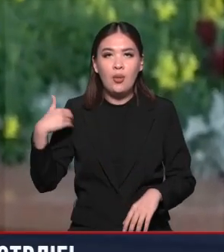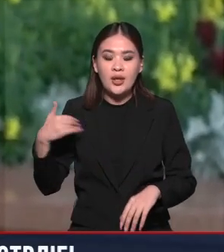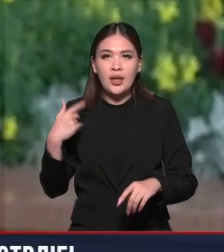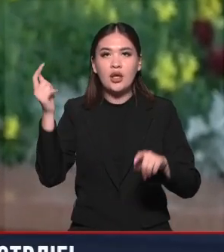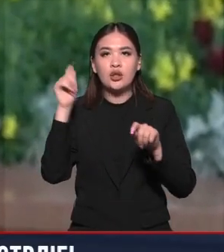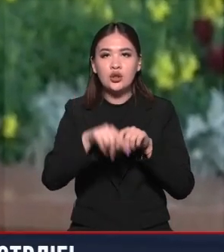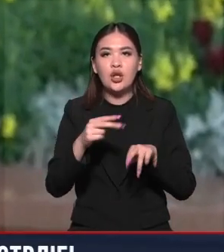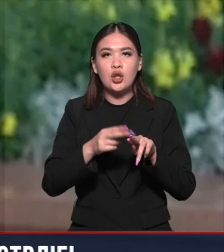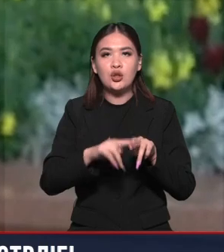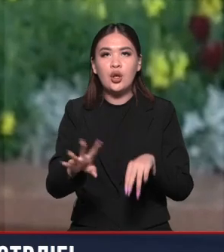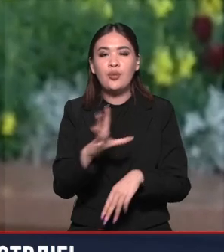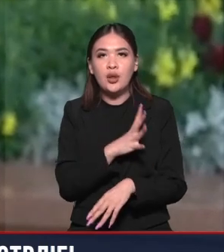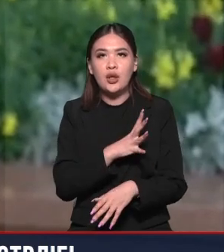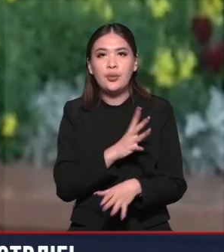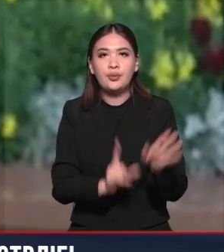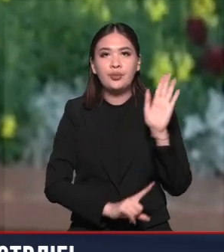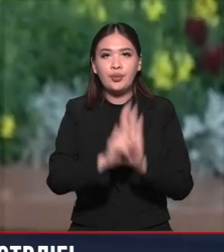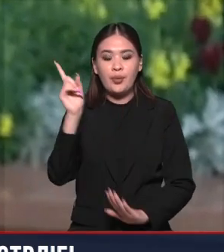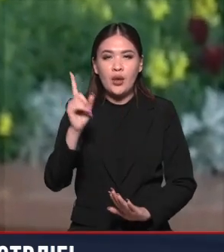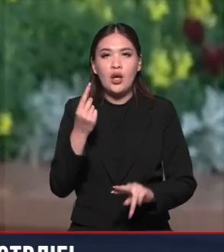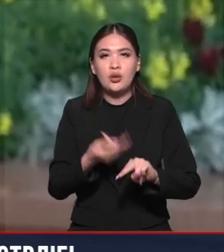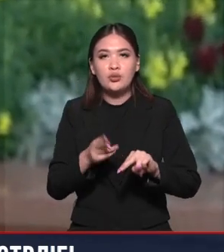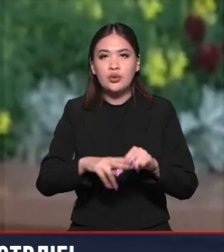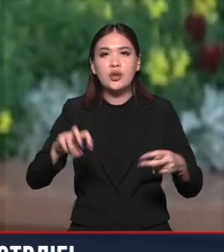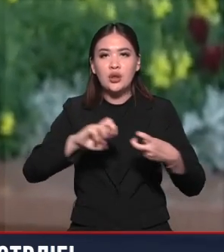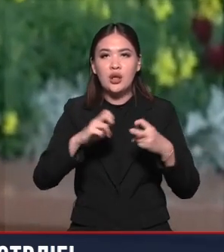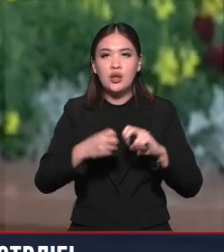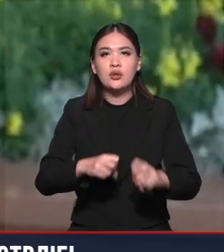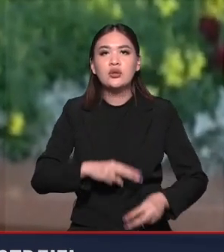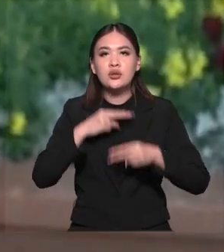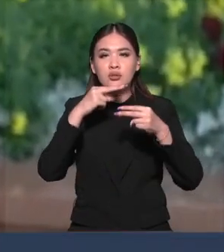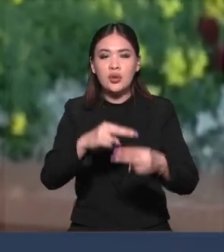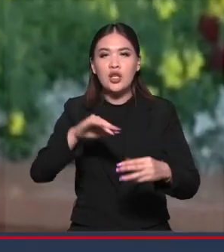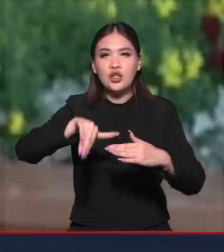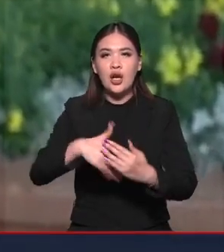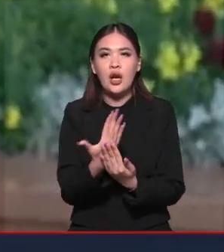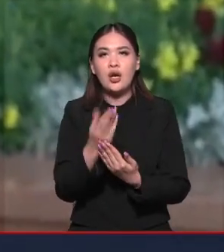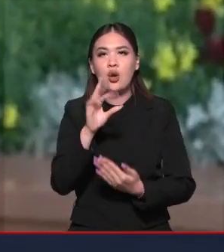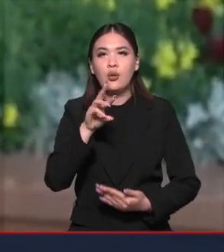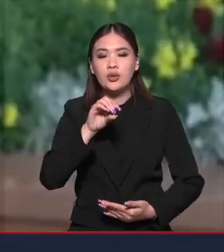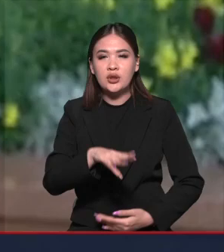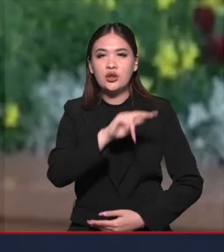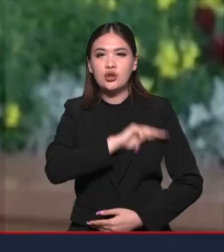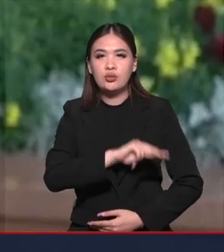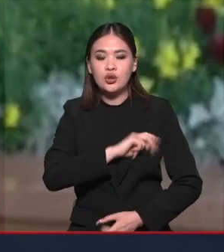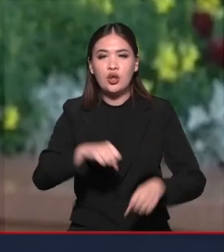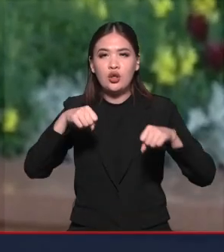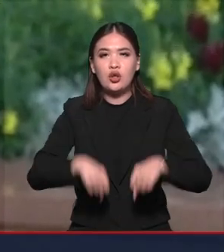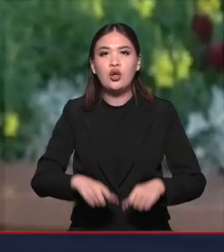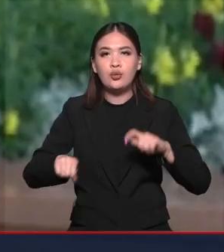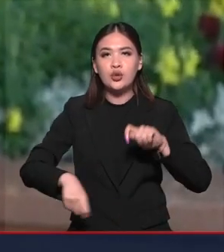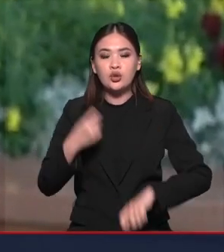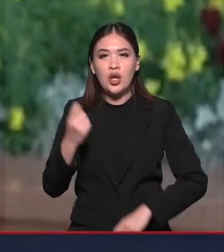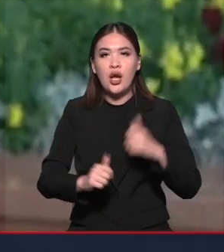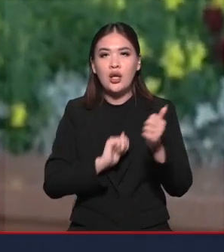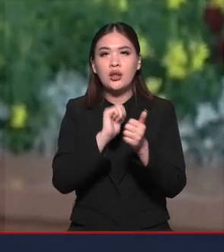күрес іс шараларын қолға алды. Бұл мәселе ерекше бақылауда. Жаңа комитеттің жұмысы құқық бұзушылықтардың